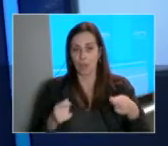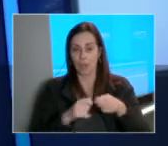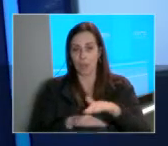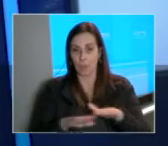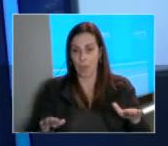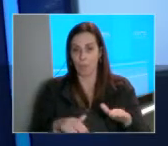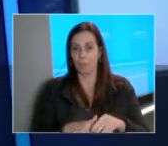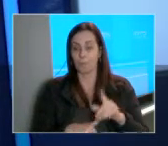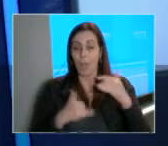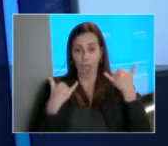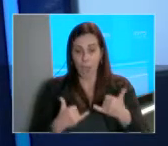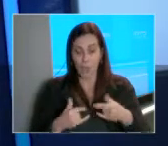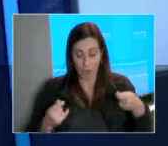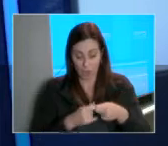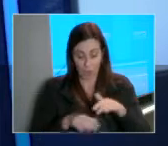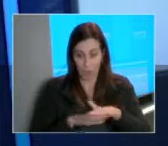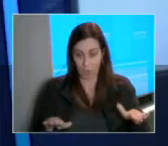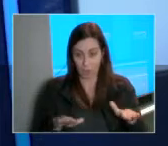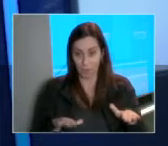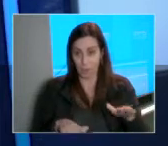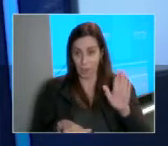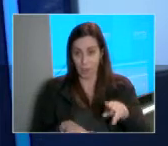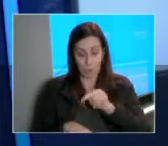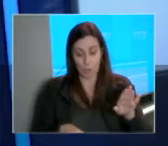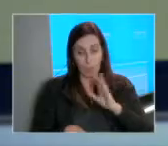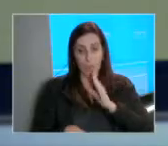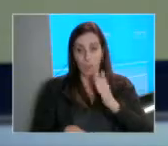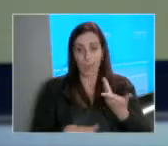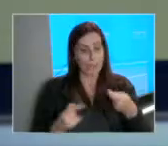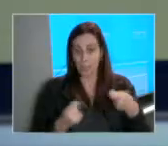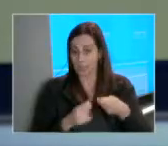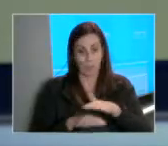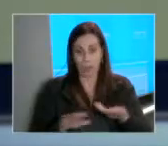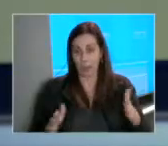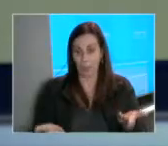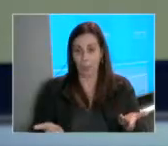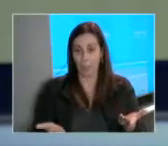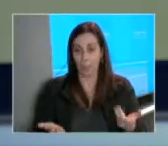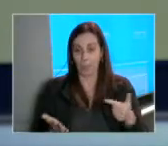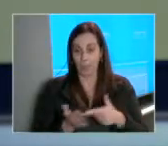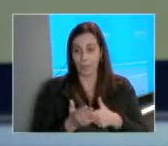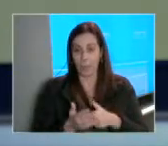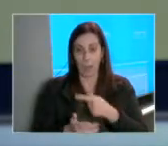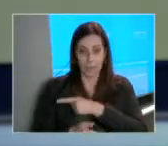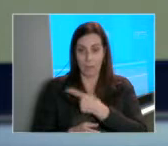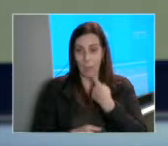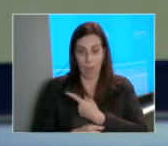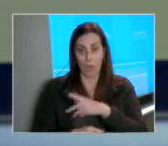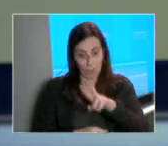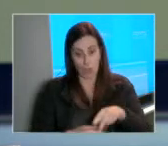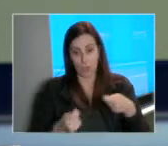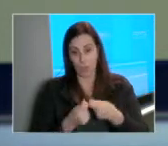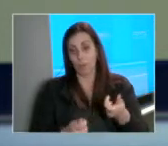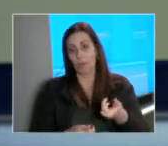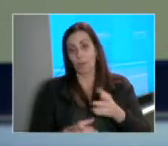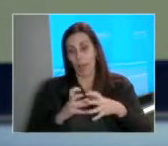זיקה לאדמה. עכשיו, הזיקה בו גם נושא מאוד בעייתי, כי אין זיקה לאדמה. כי דיברה... יש זיקה,